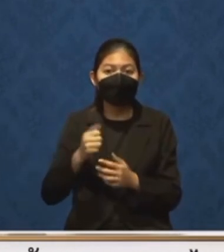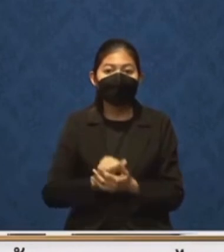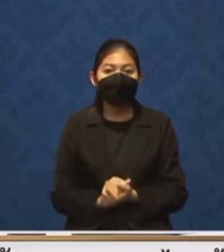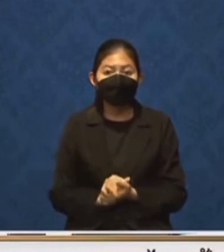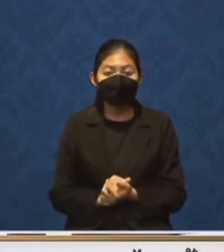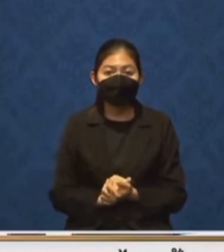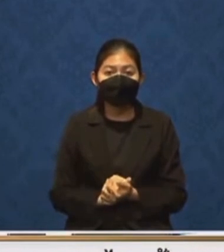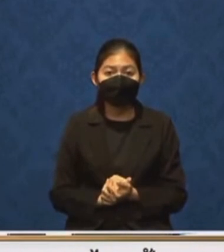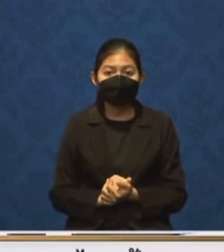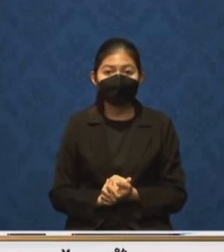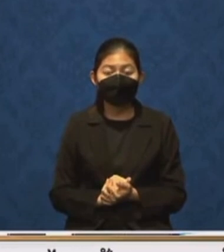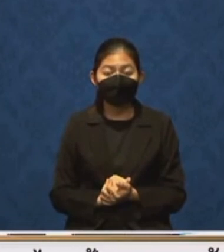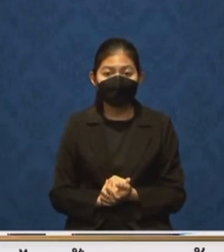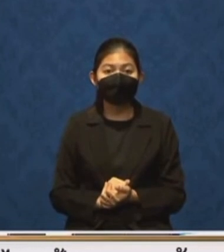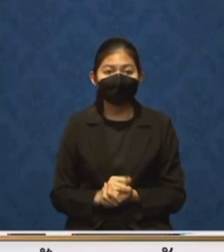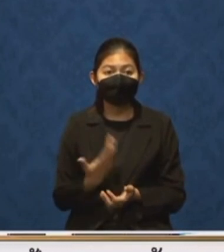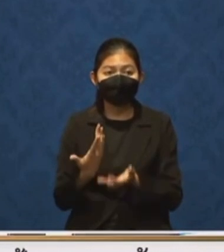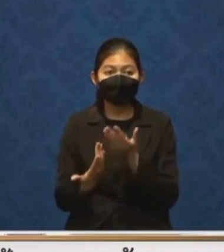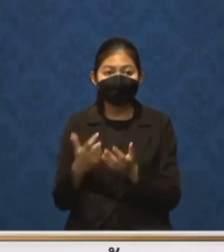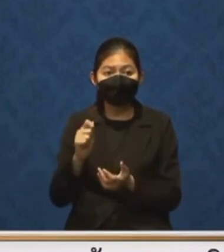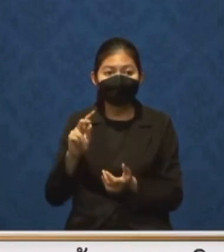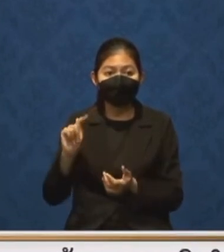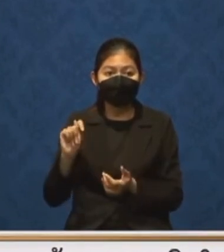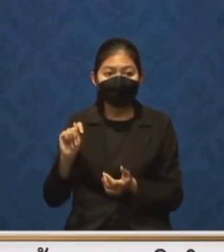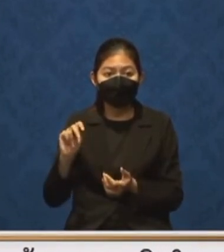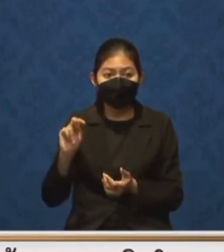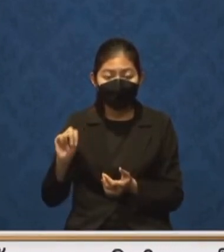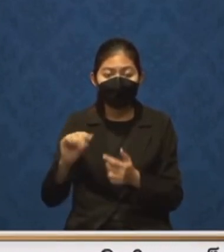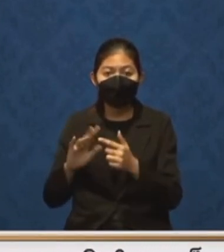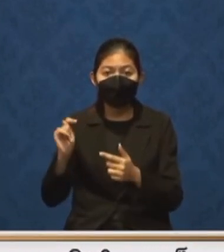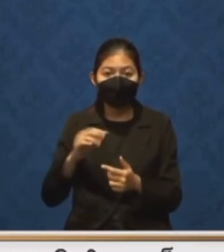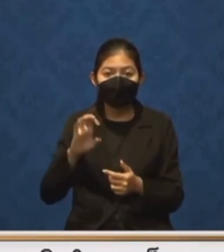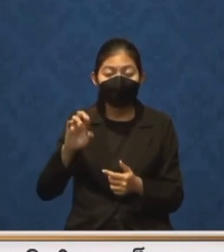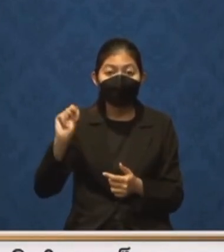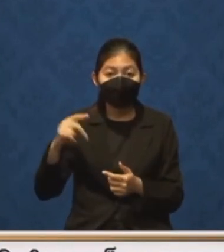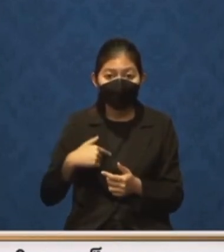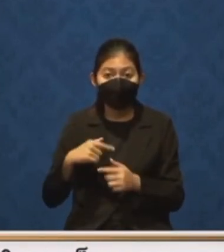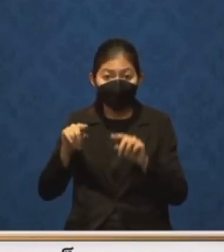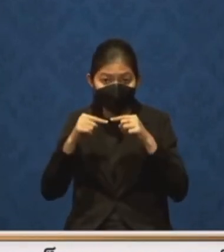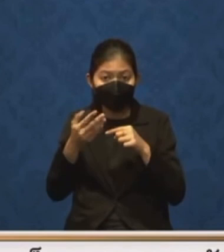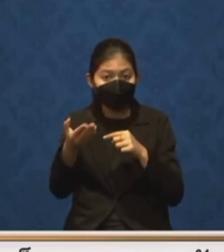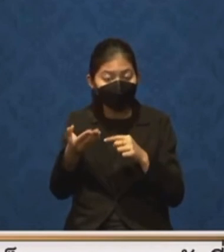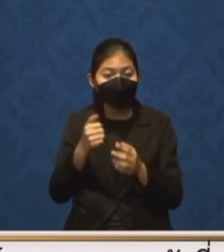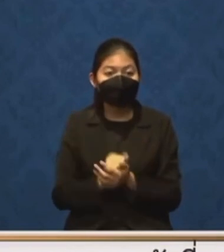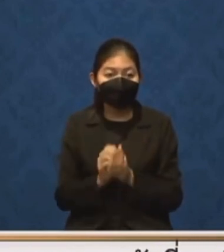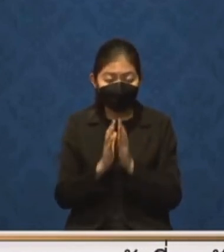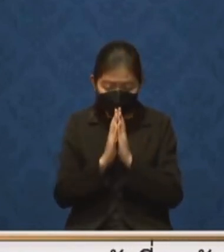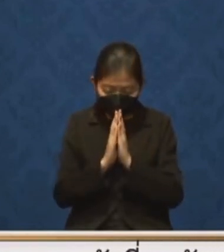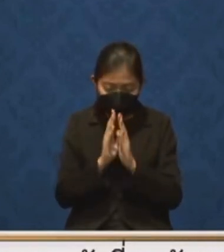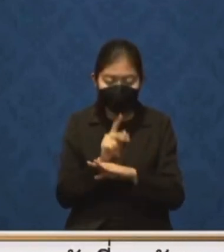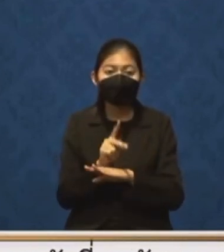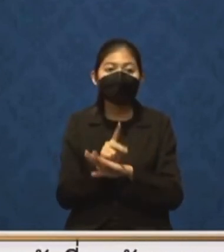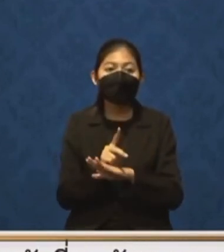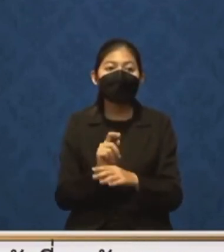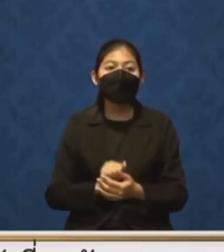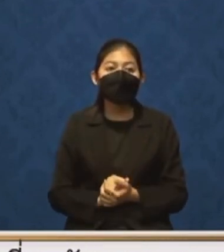บ ก็แล้วแต่ท่านอนุทินนะครั จะตอบเลยมครัครั กับเรียนท่ประทันที่ขรบครับจริง